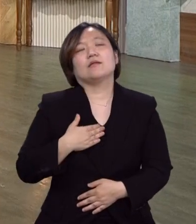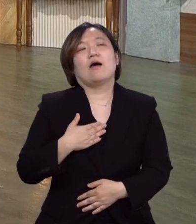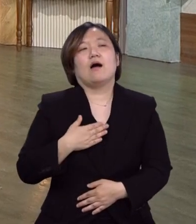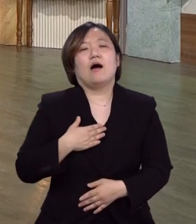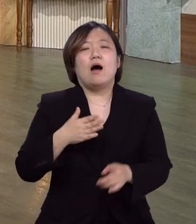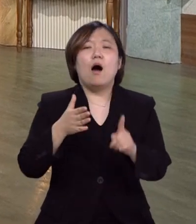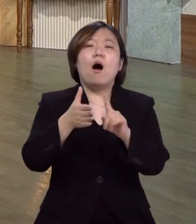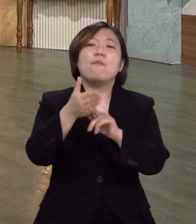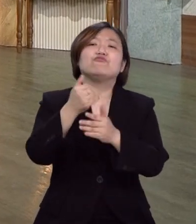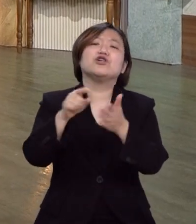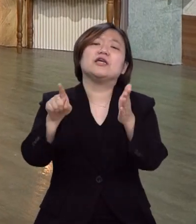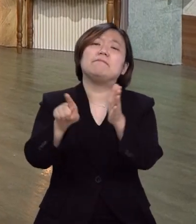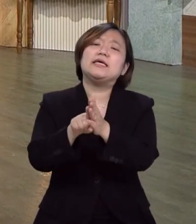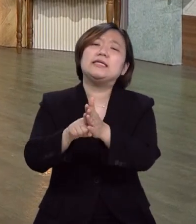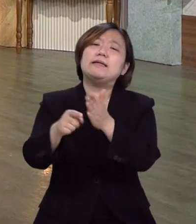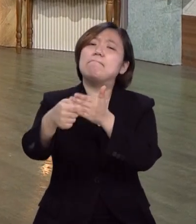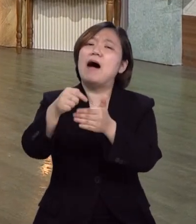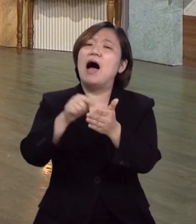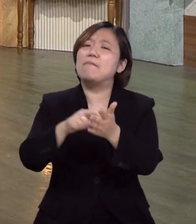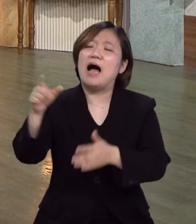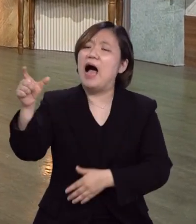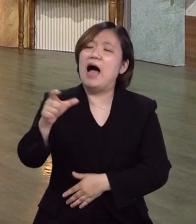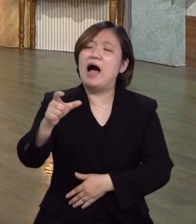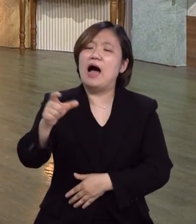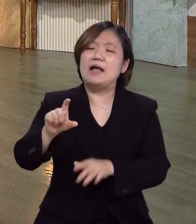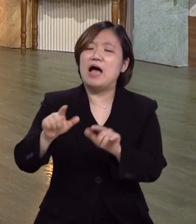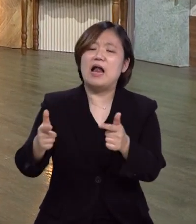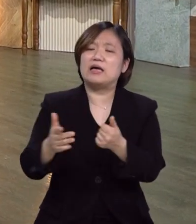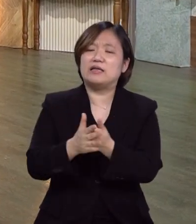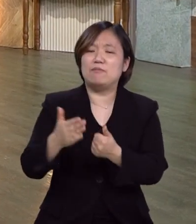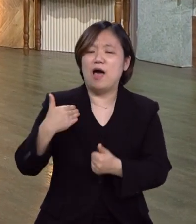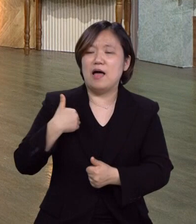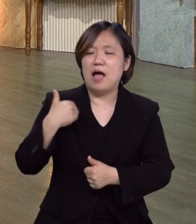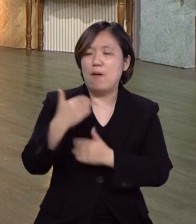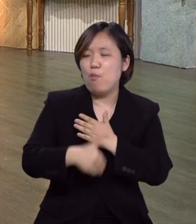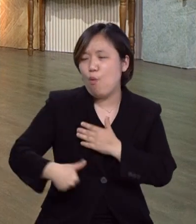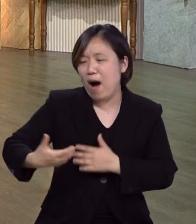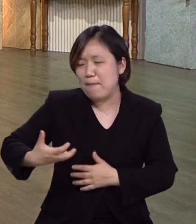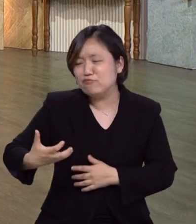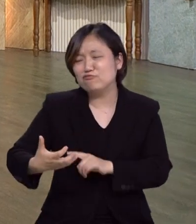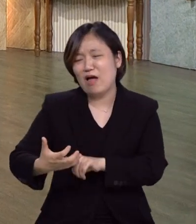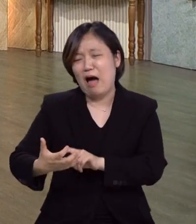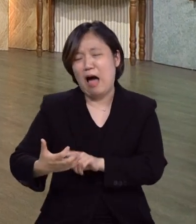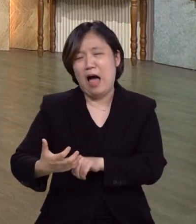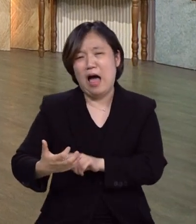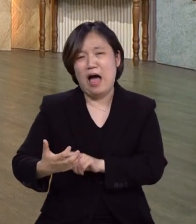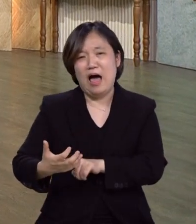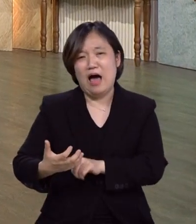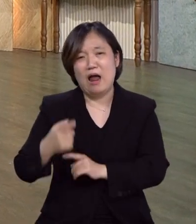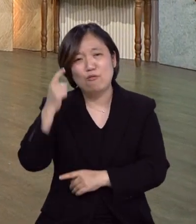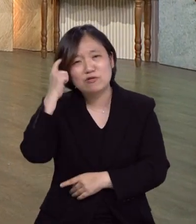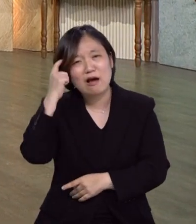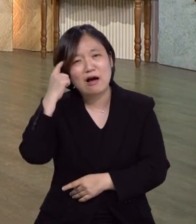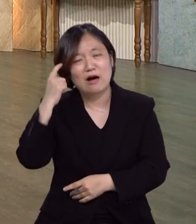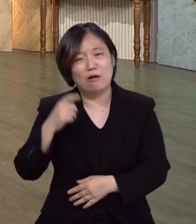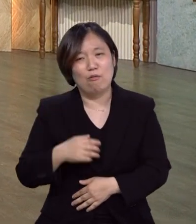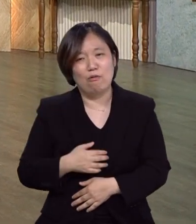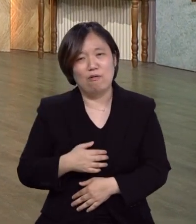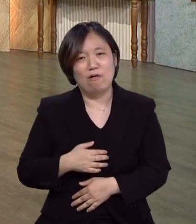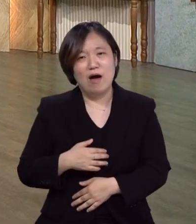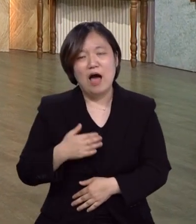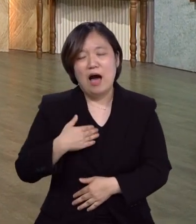없어서 내가 불심이 없어서 이렇게 몸이 아픈가 보다 스스로 그렇게 자책을 하면서 끙끙